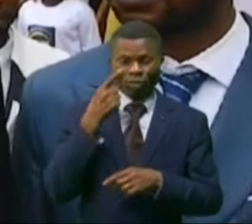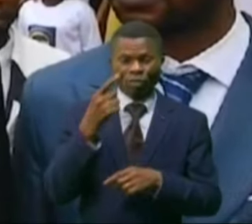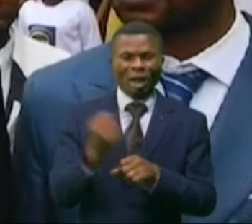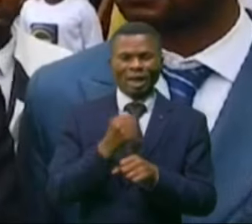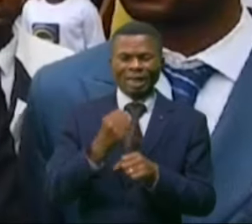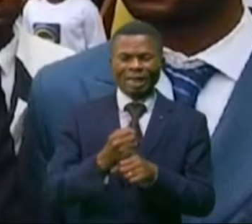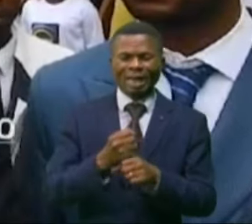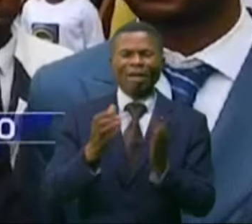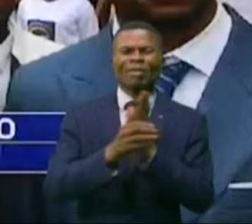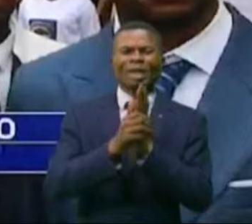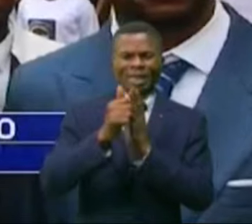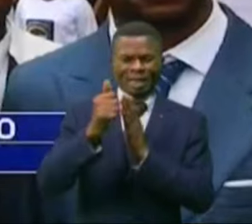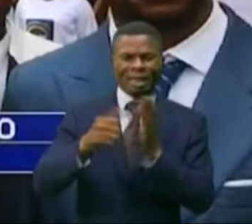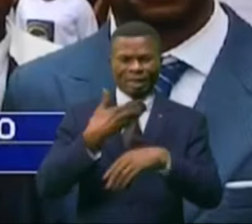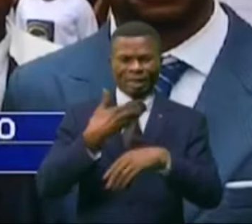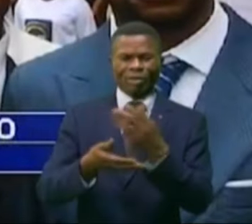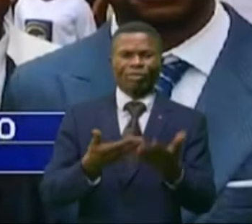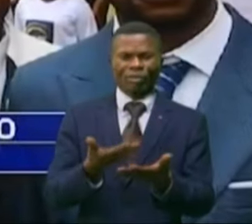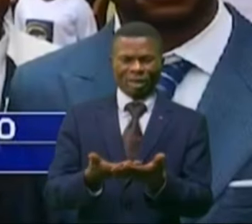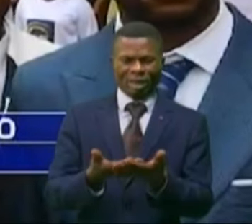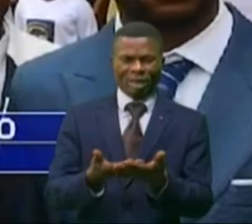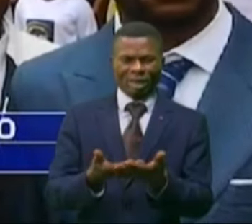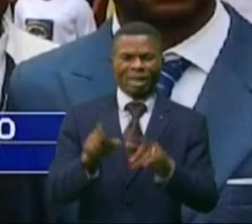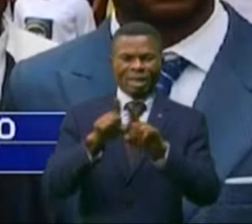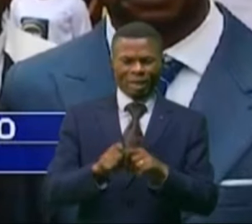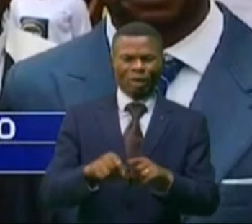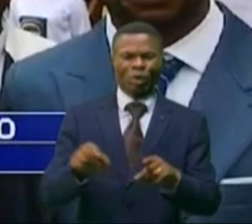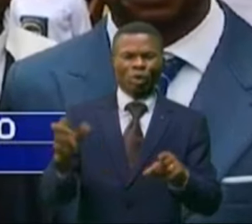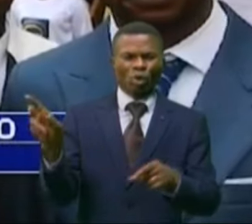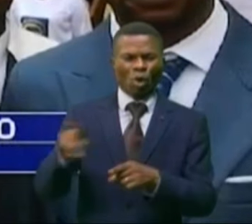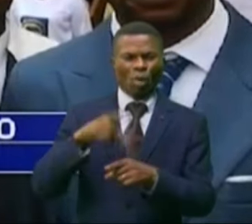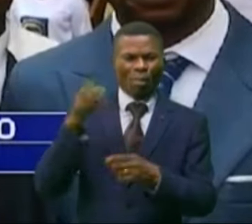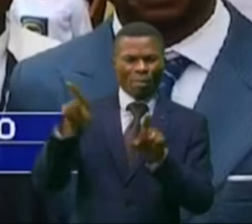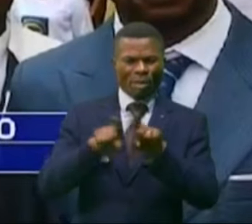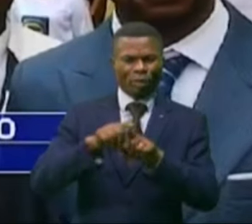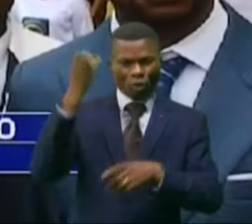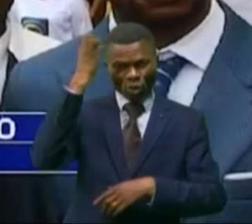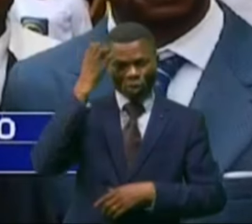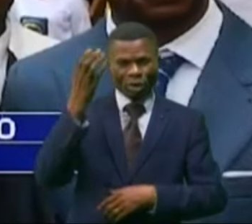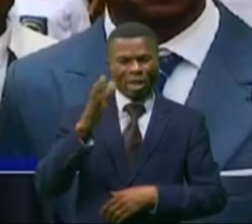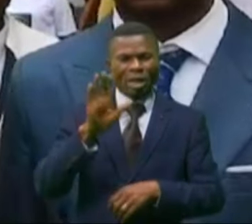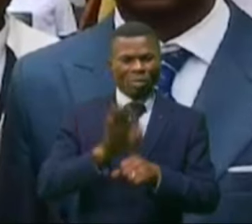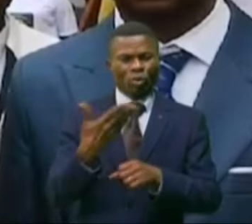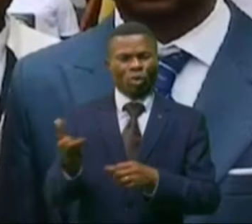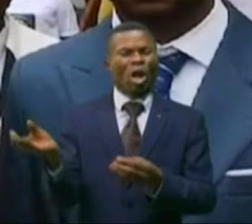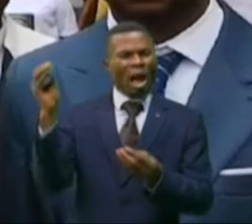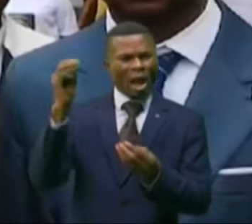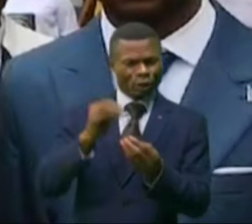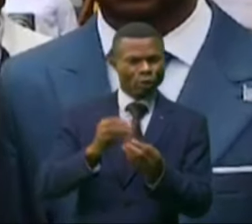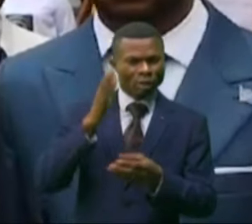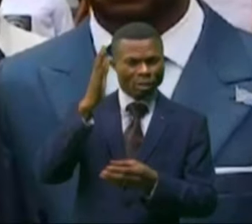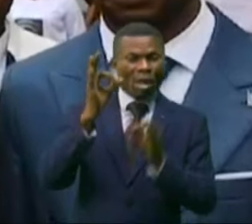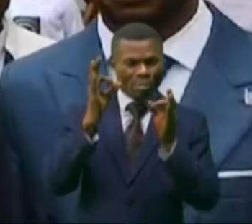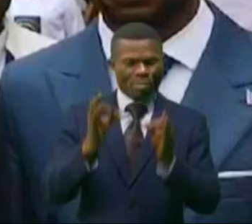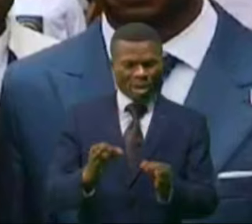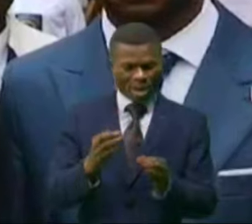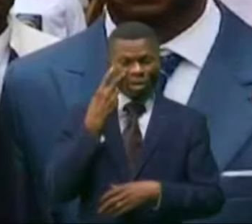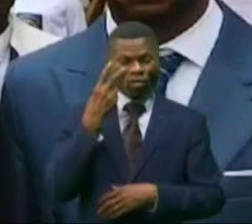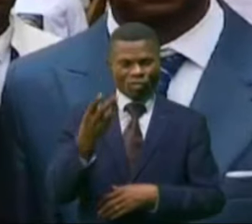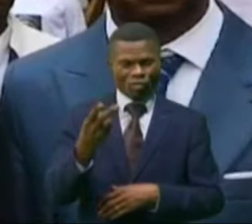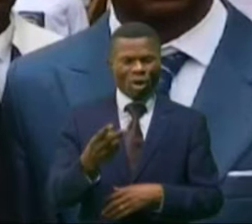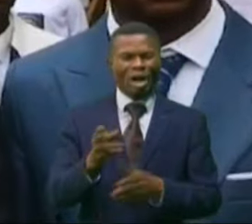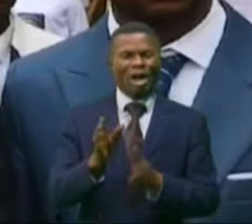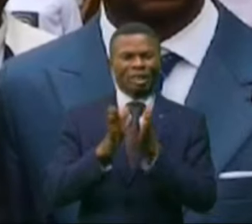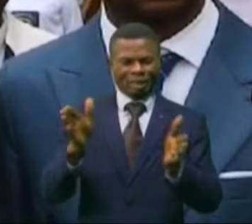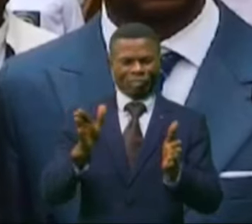vraiment pas à cela. Tout se fait ici et de manière professionnelle. Certes, il y a encore des choses à améliorer, mais de manière